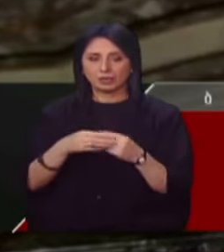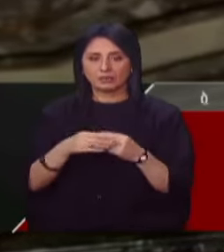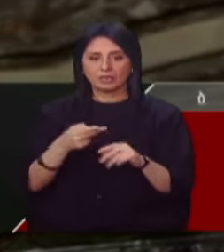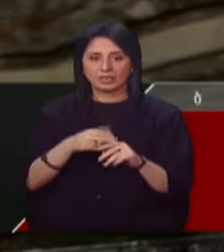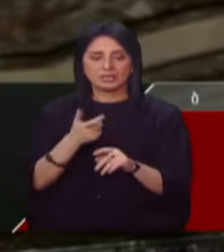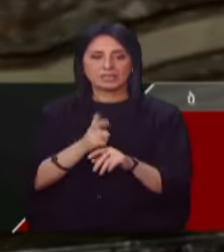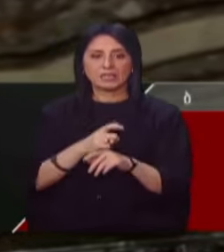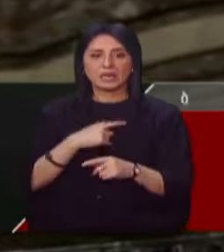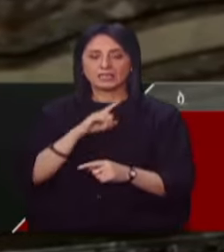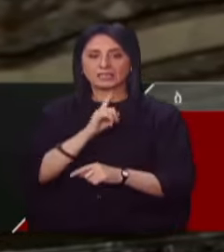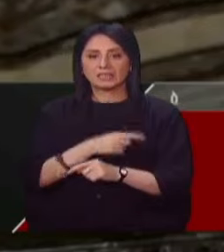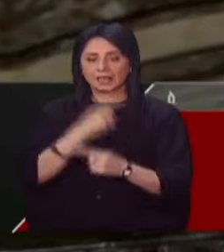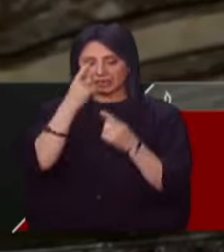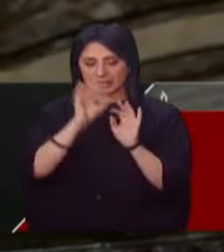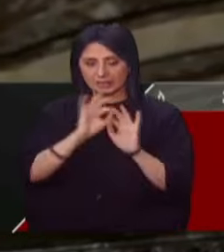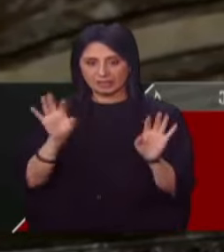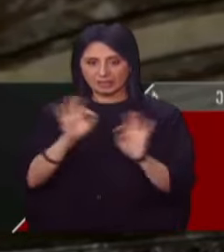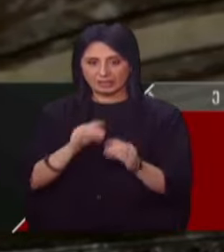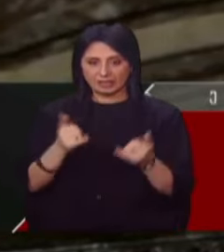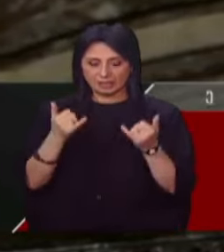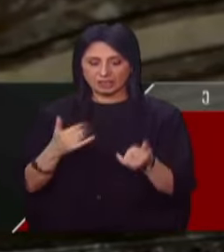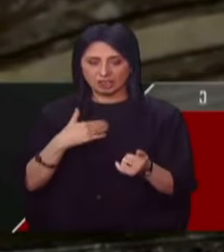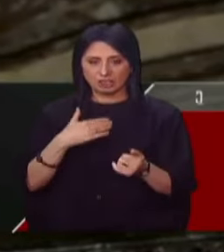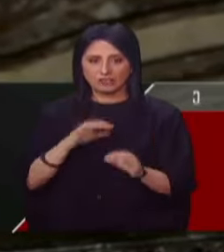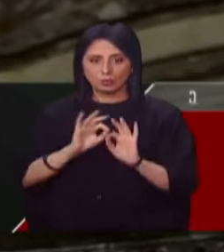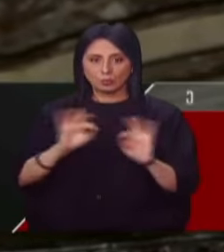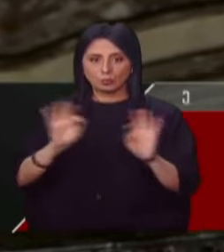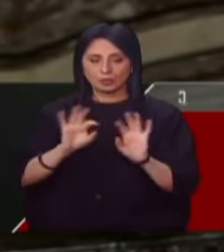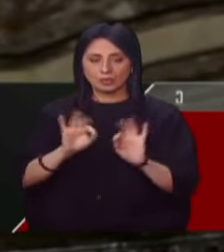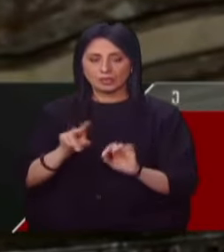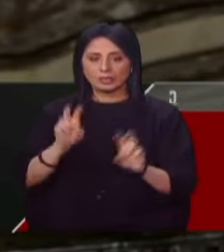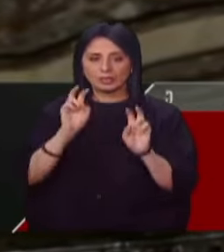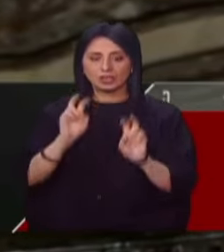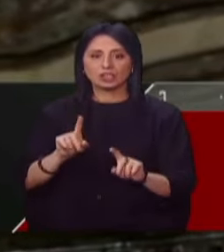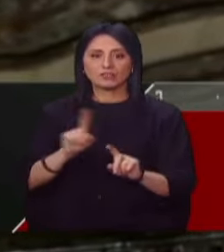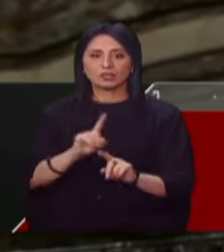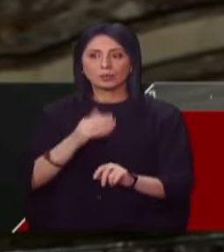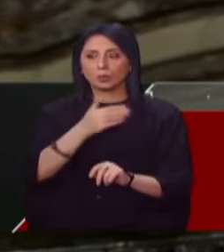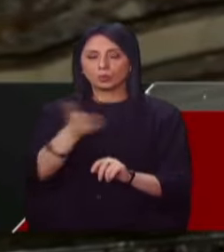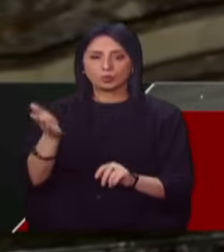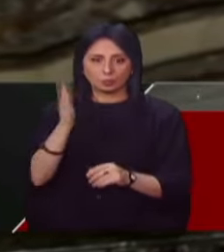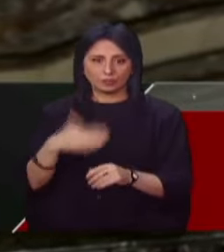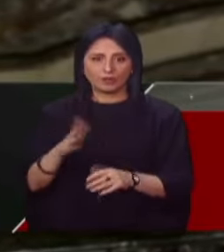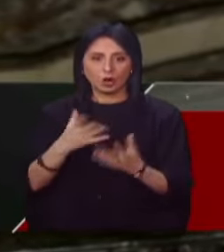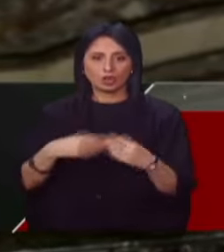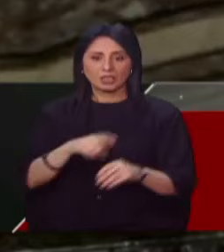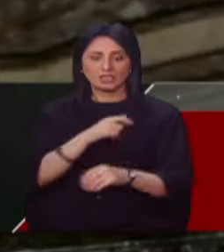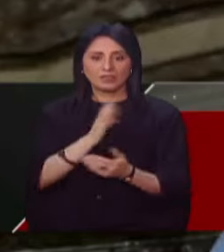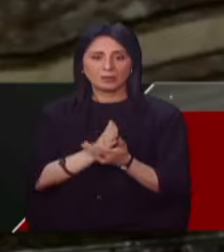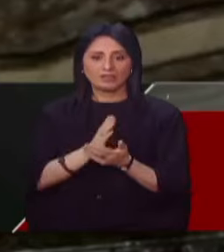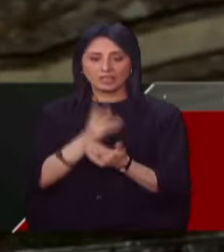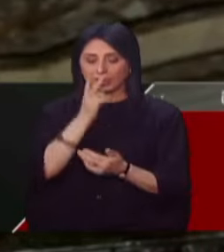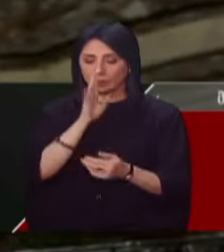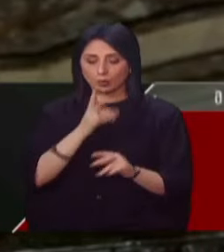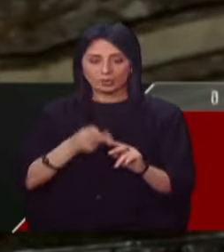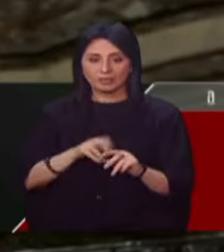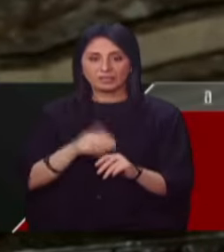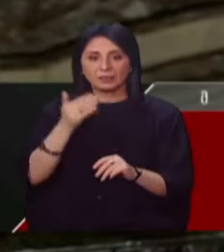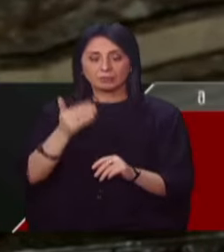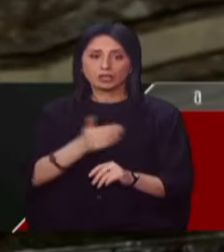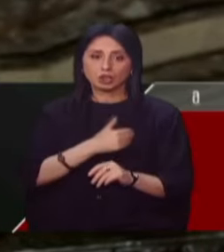არის ძალიან ძლიერი სიგნალი, რომელსაც დღეს ჩვენ მათ ვგზავნით. ეს ნიშნავს იმას, რომ ისინი უკვე არიან ოჯახის წევრები. მიუხედავად იმისა,